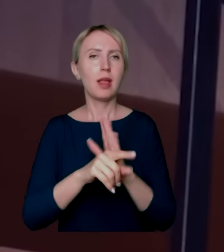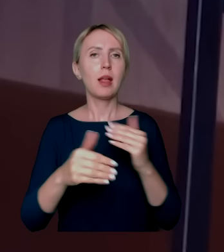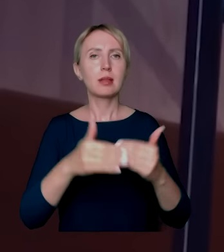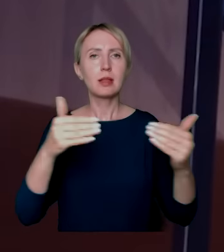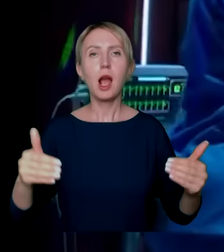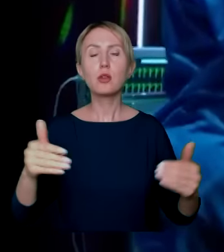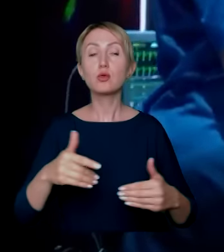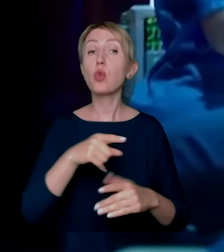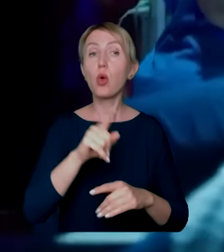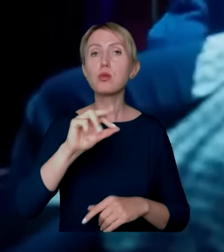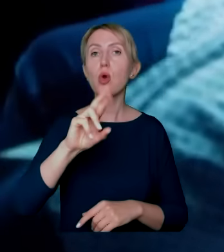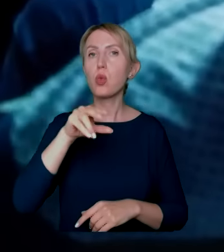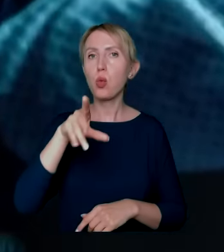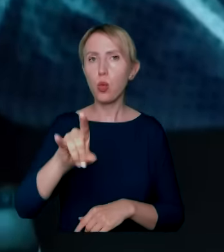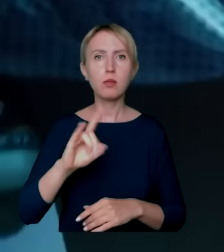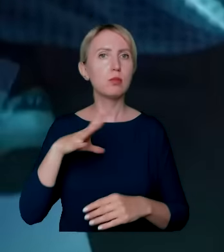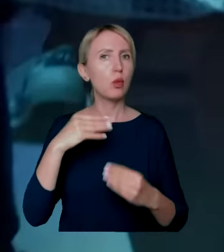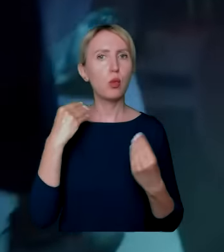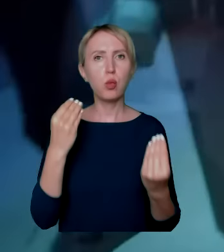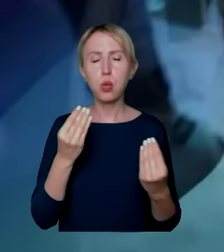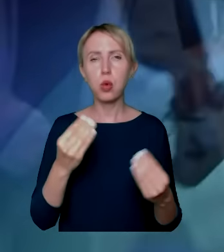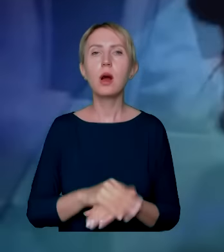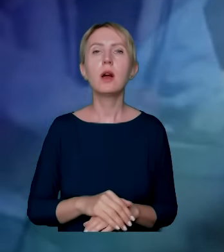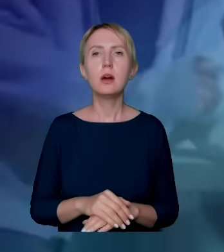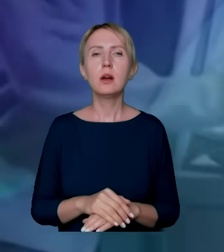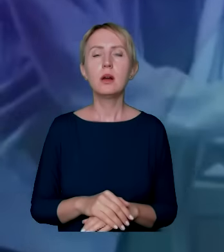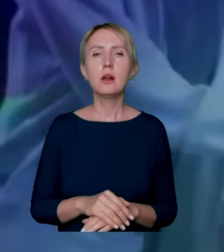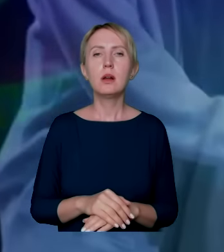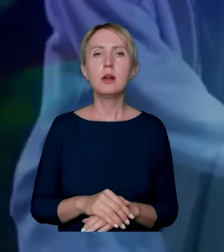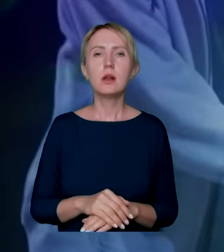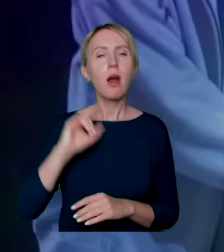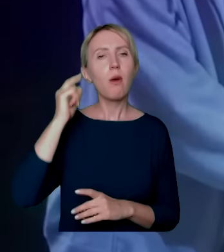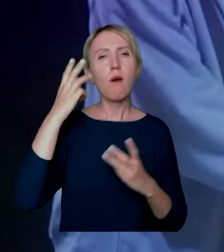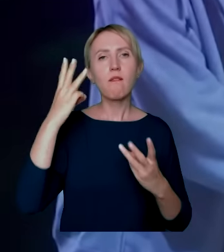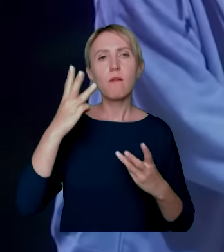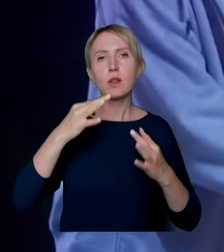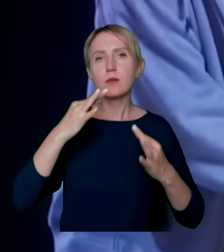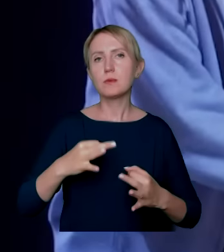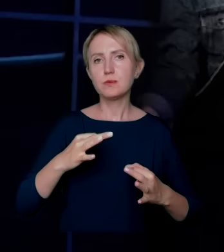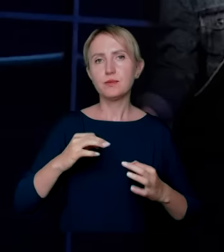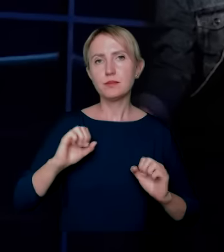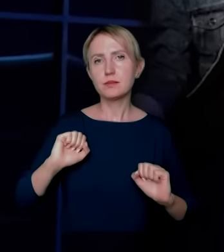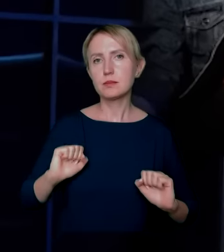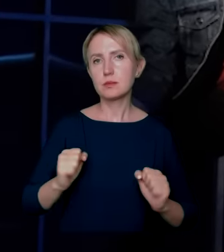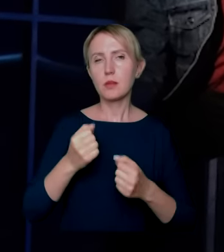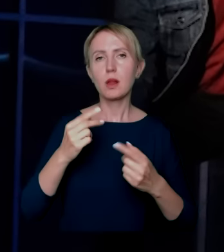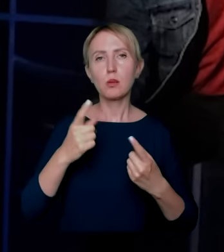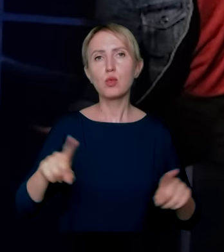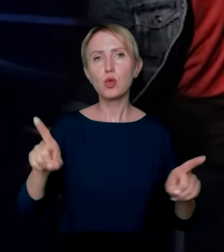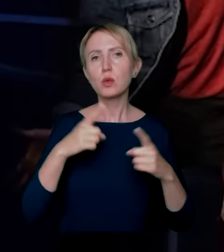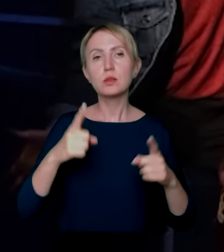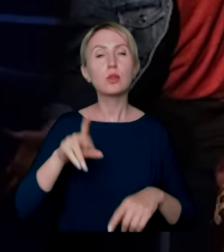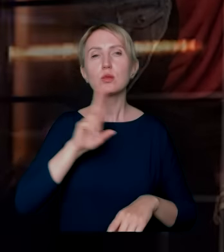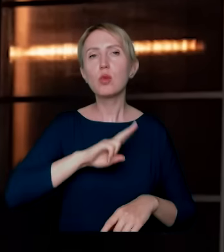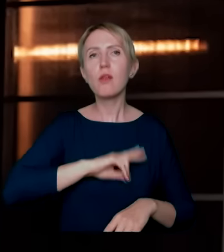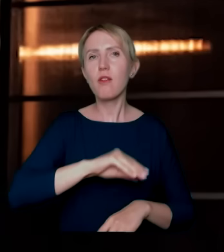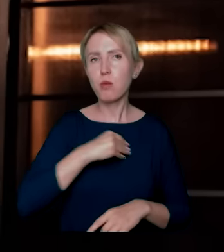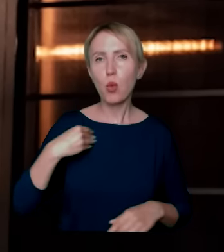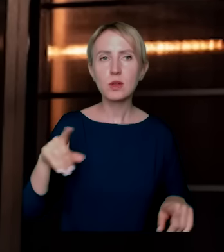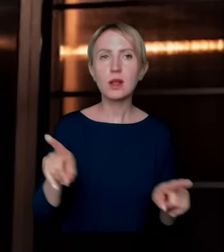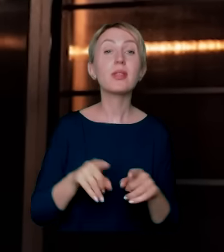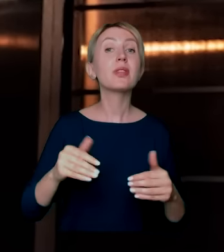Broadwayu wywołał sensację i został okrzyknięty przełomowym we współczesnych dziejach musicalu. Spektakl spodobał się też widowni w Polsce. Teatr